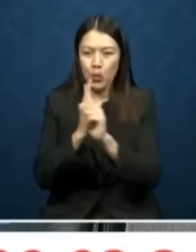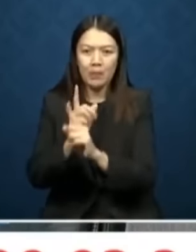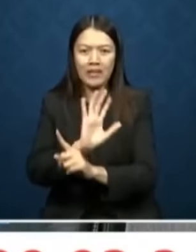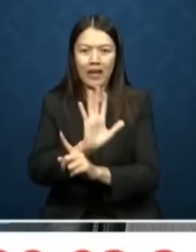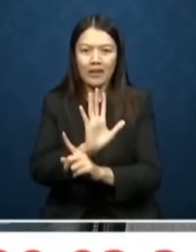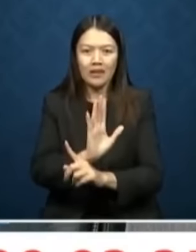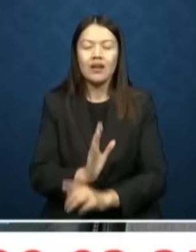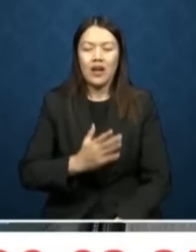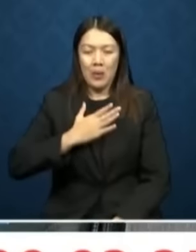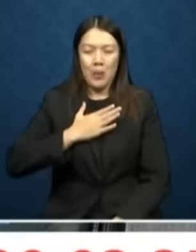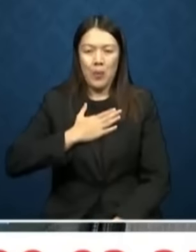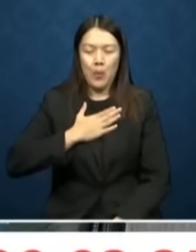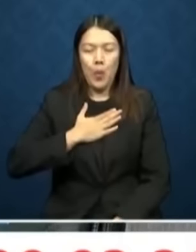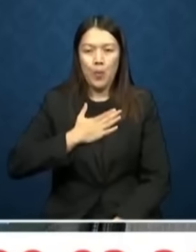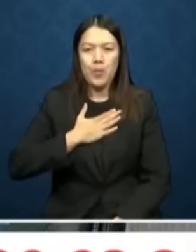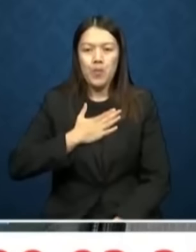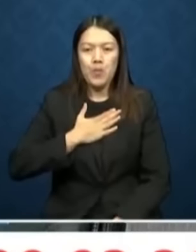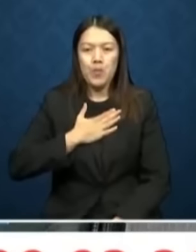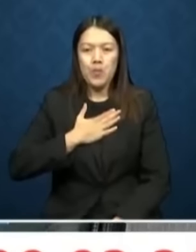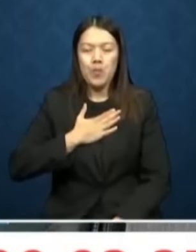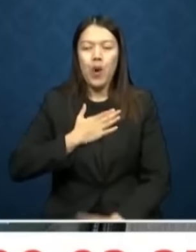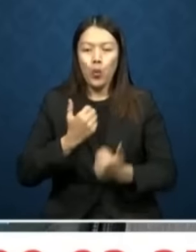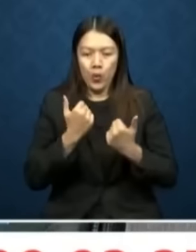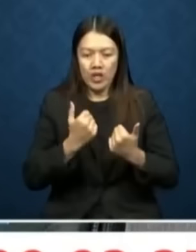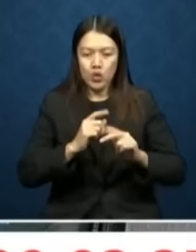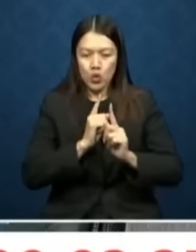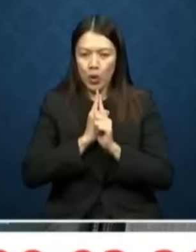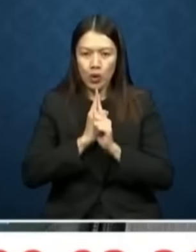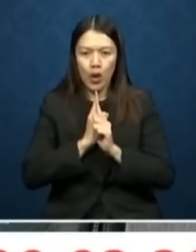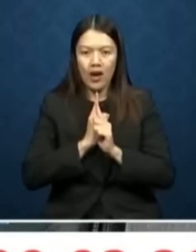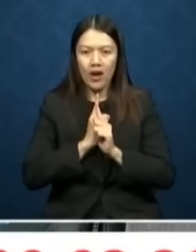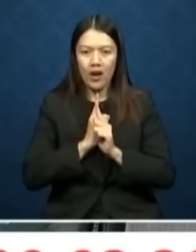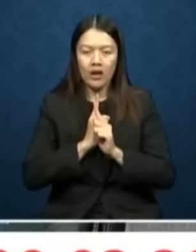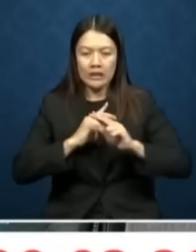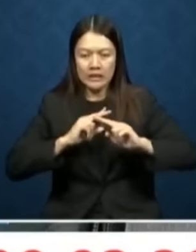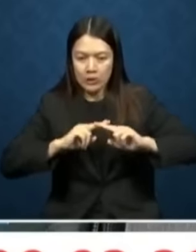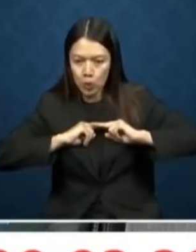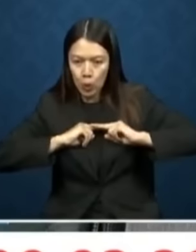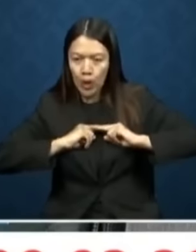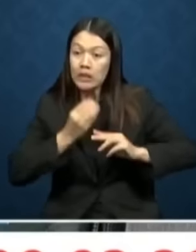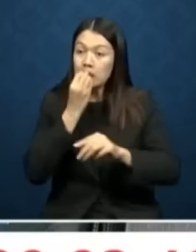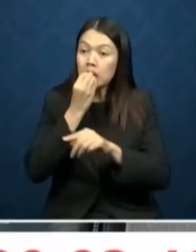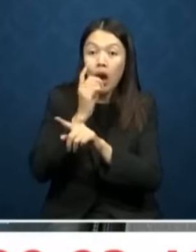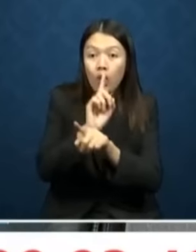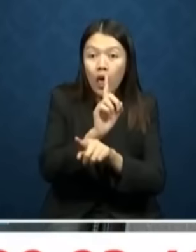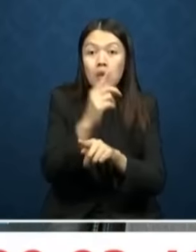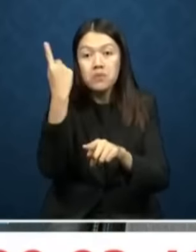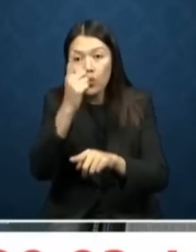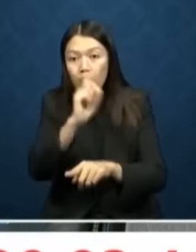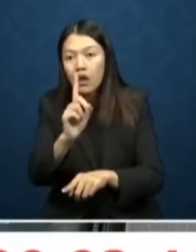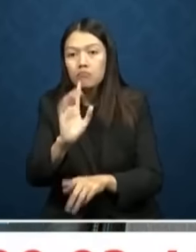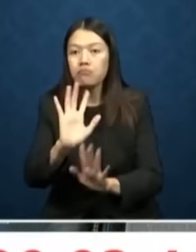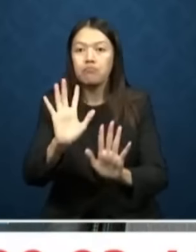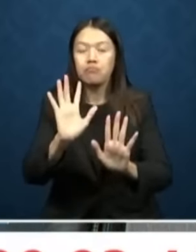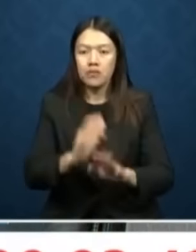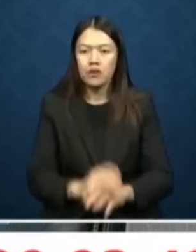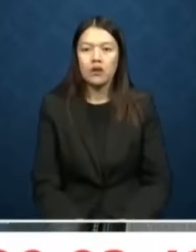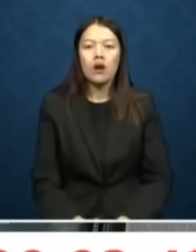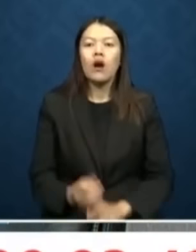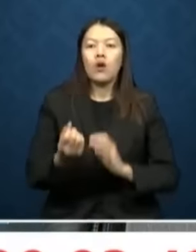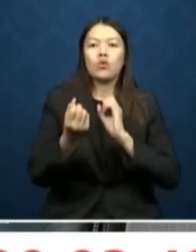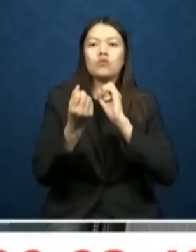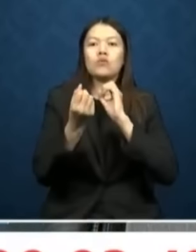ผมยืนยันนะครับว่าไม่ใช่เรื่องส่วนตัวณวันนี้ไม่ใช่เรื่องท่านอยากจะไปกินข้าวที่ไหนท่านอยากจะไปเที่ยวที่ไหนแต่เป็นเรื่องที่กระท